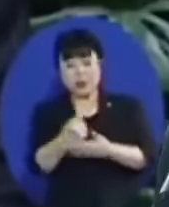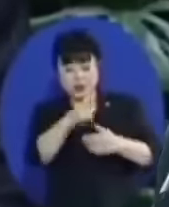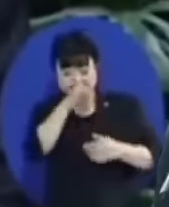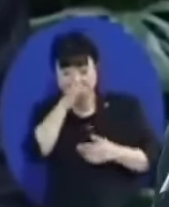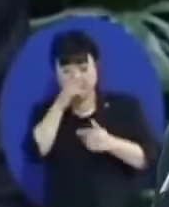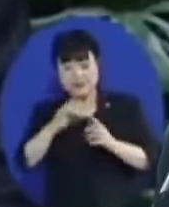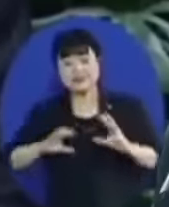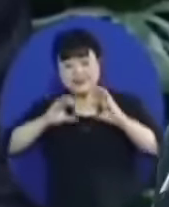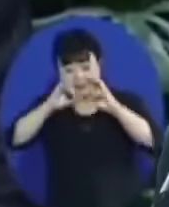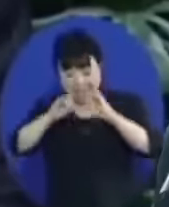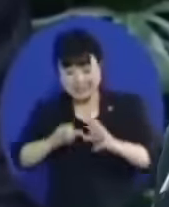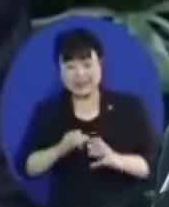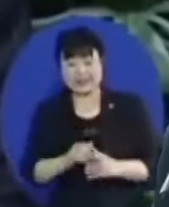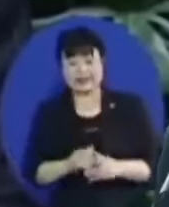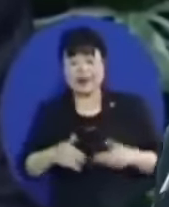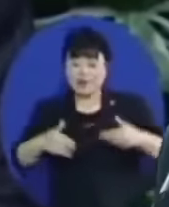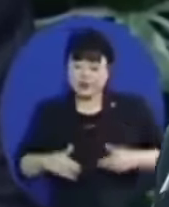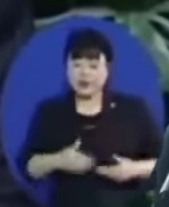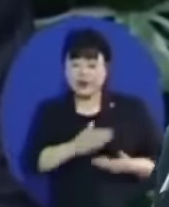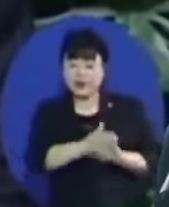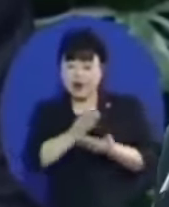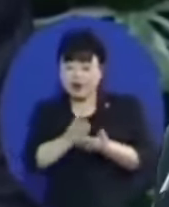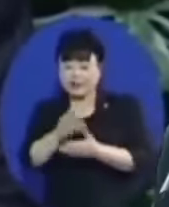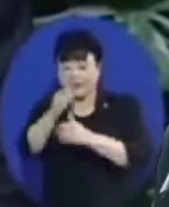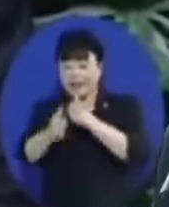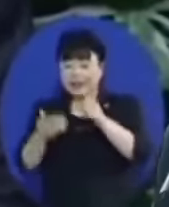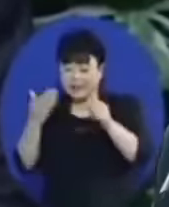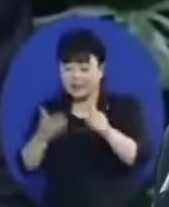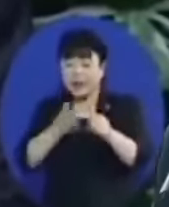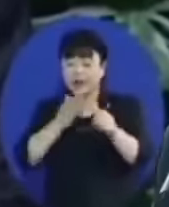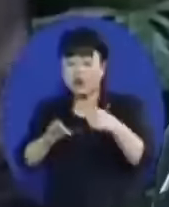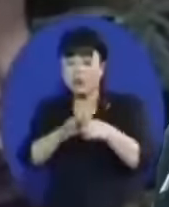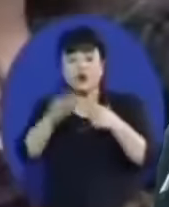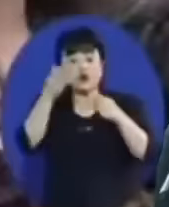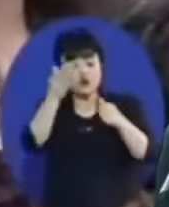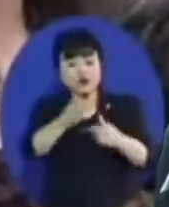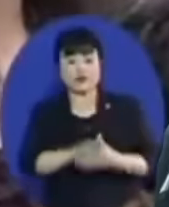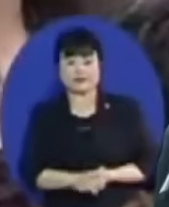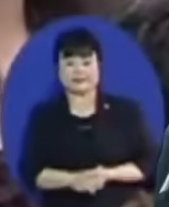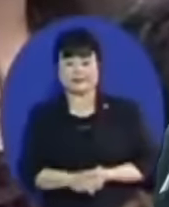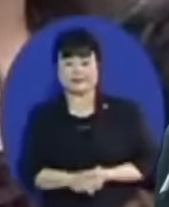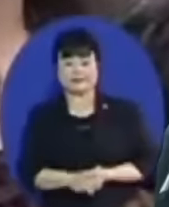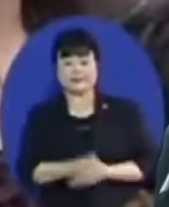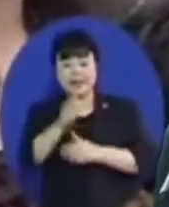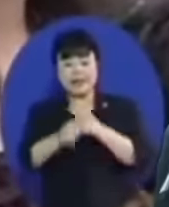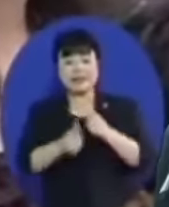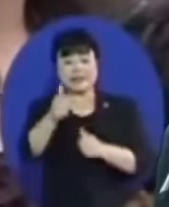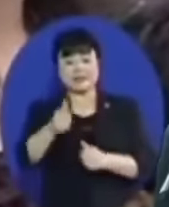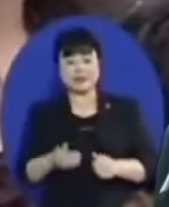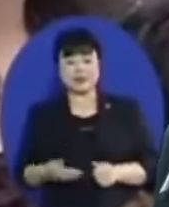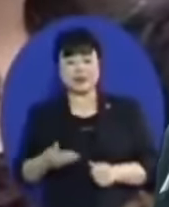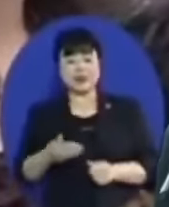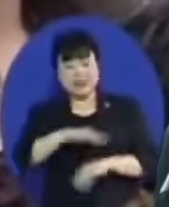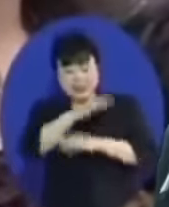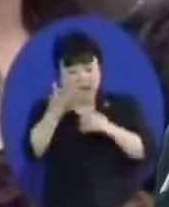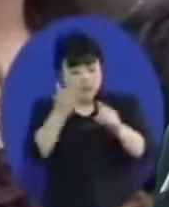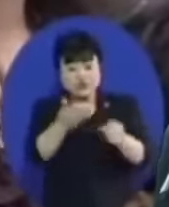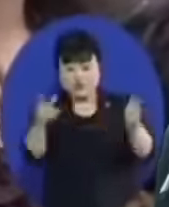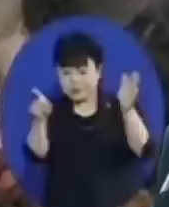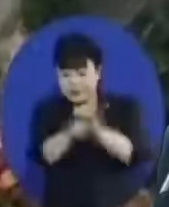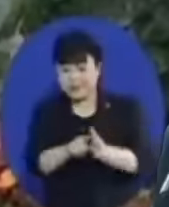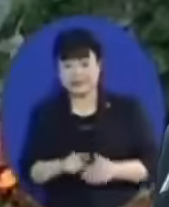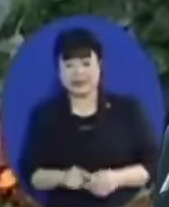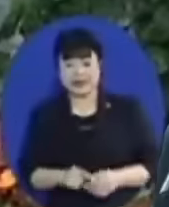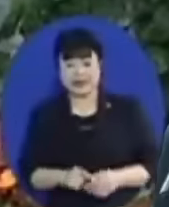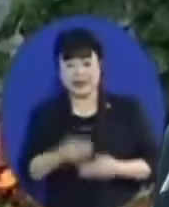이 세상에 우리가 필요한 모든 것은 하나님께 구하면 주시는 것입니다. 하나님이 안 줄 리가 만무한 것입니다. 안